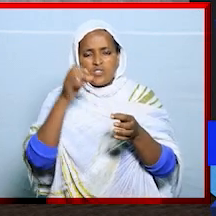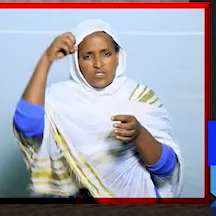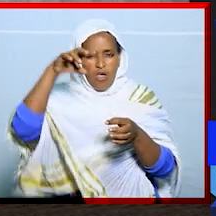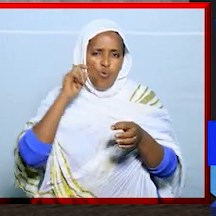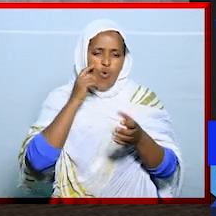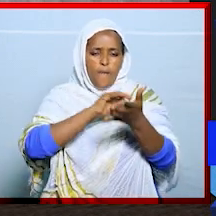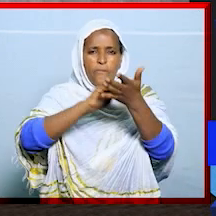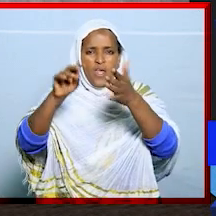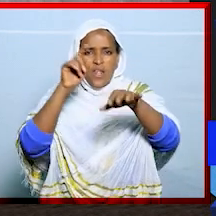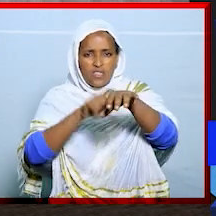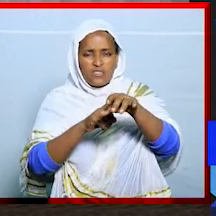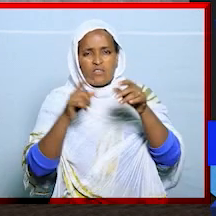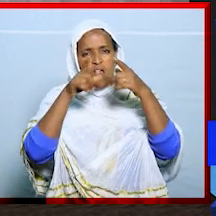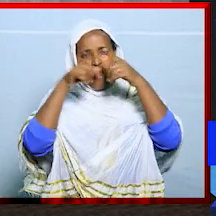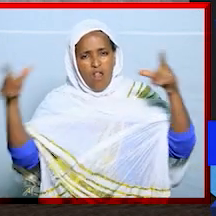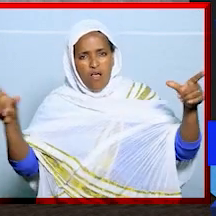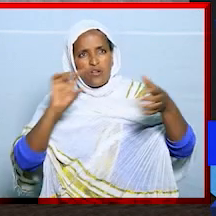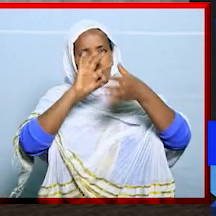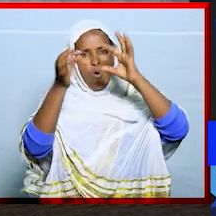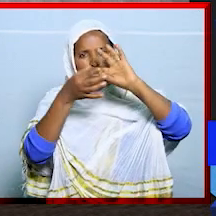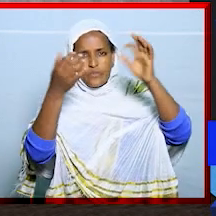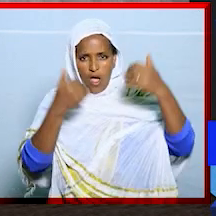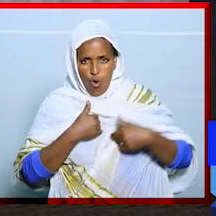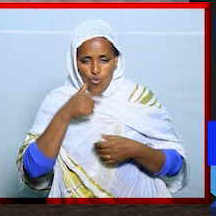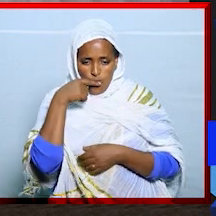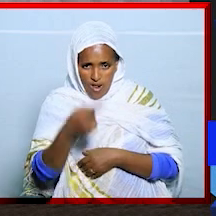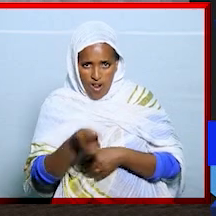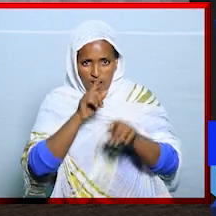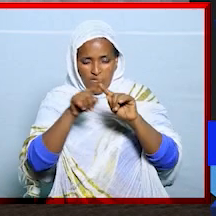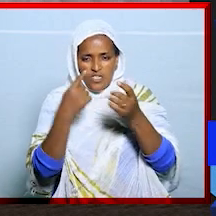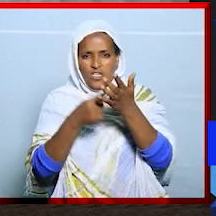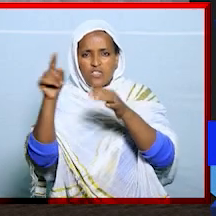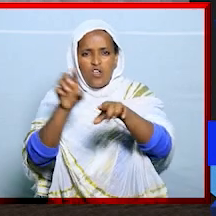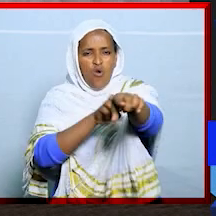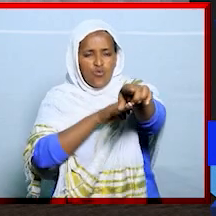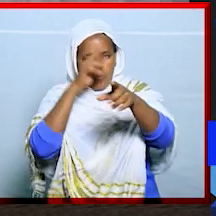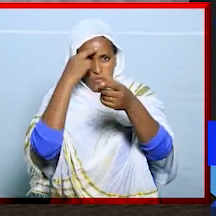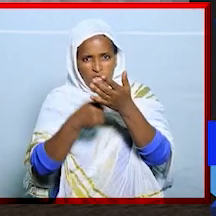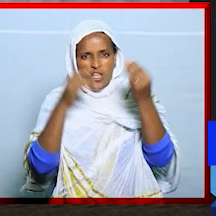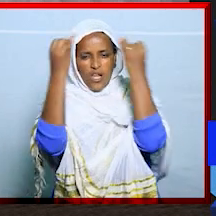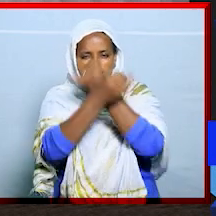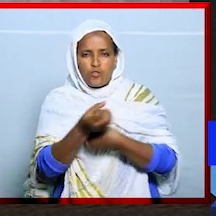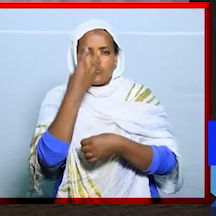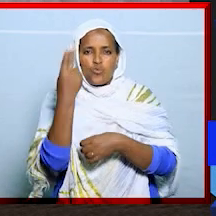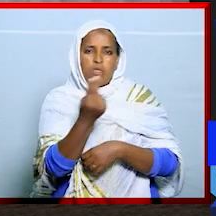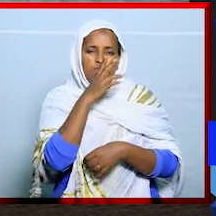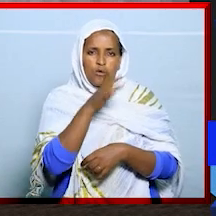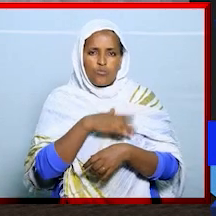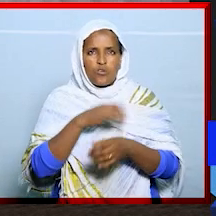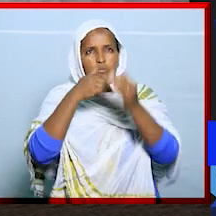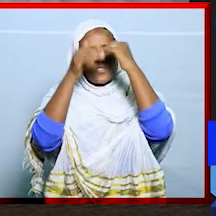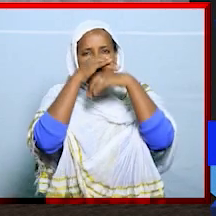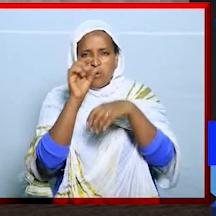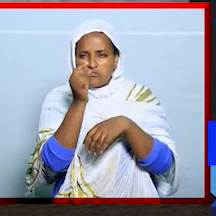ፀሐይን እንኳን ሚሊየን ሚሊየን ጊዜ የሚበልጧት ታላላቅ ግዙፋን ከዋክብት አሉ ይባላል። ግን እነዛ ሩቅ ስለሆኑ ሌሊት ብዙ አይጠቅሙ ነው። በሰማይ ውር